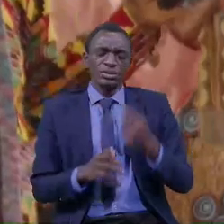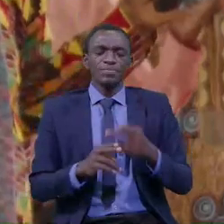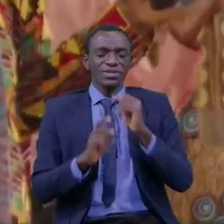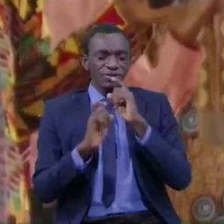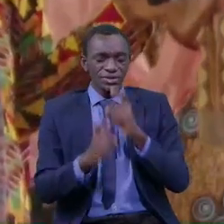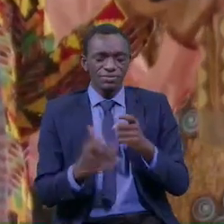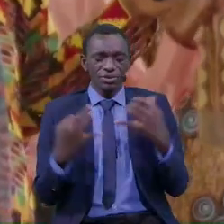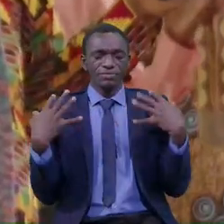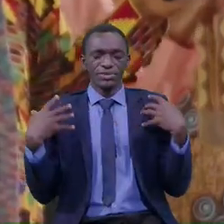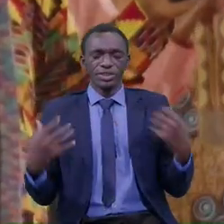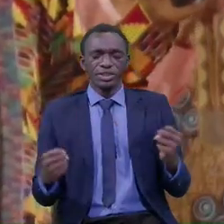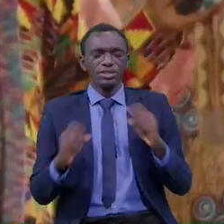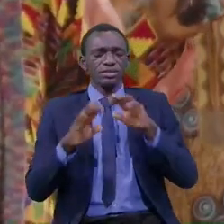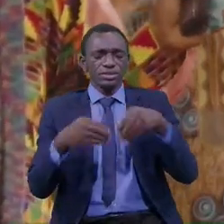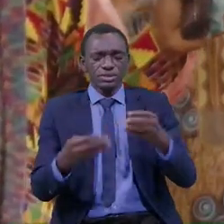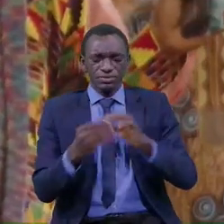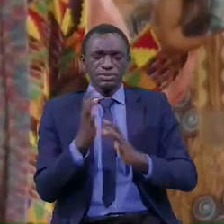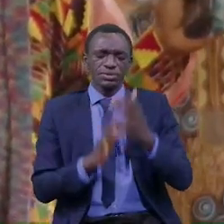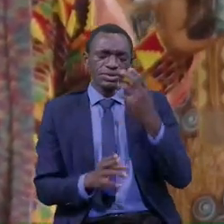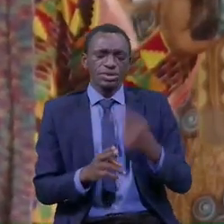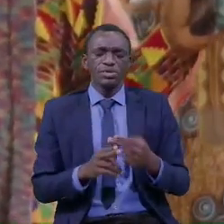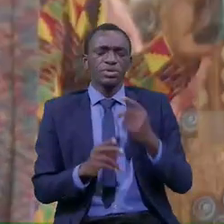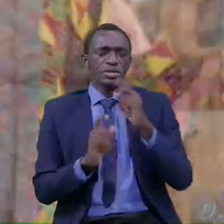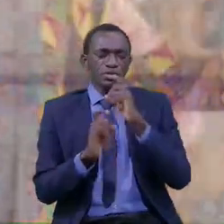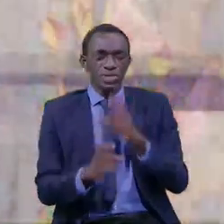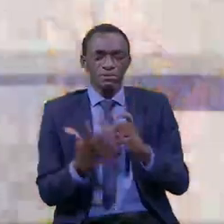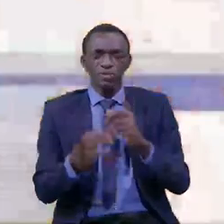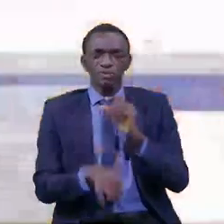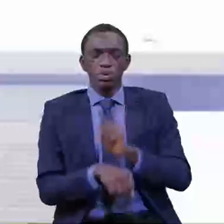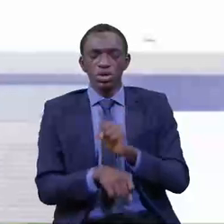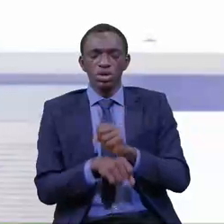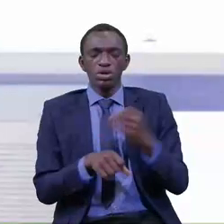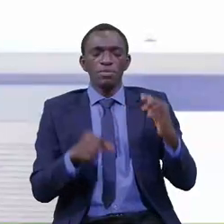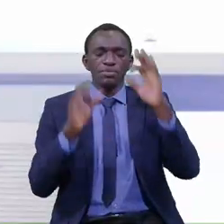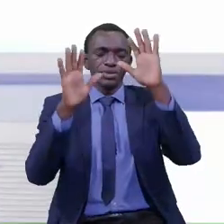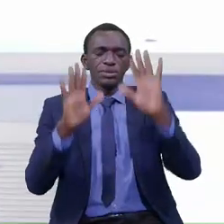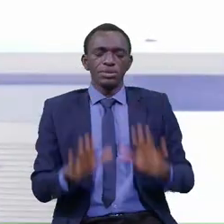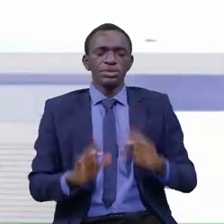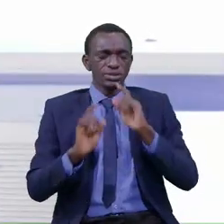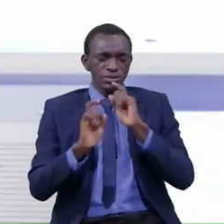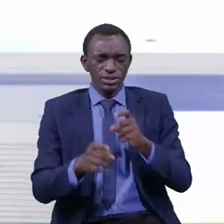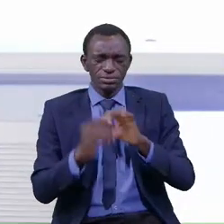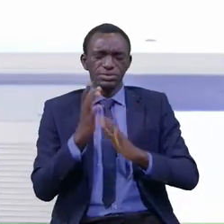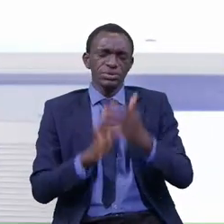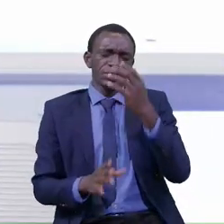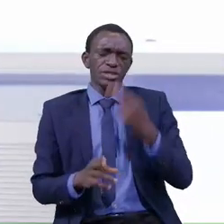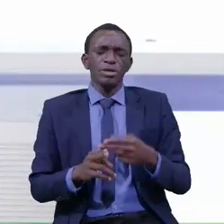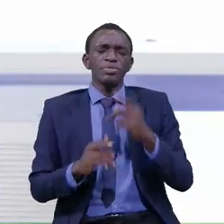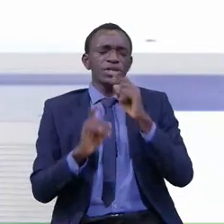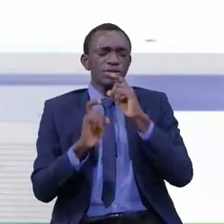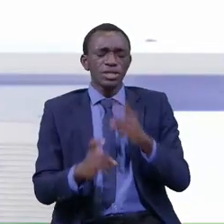guérison, les dons de l'opération des miracles, les dons de